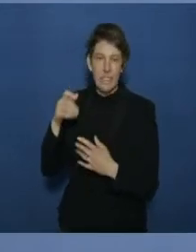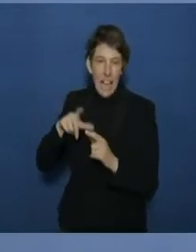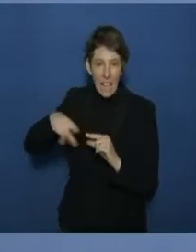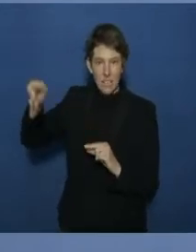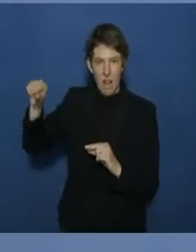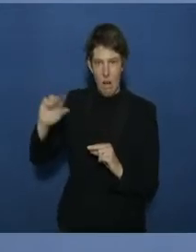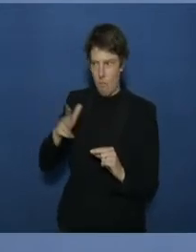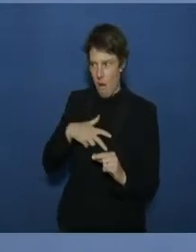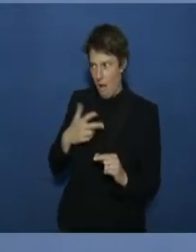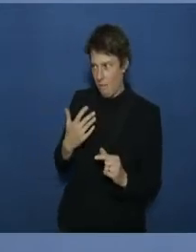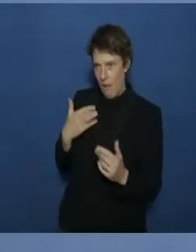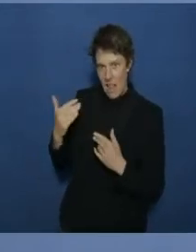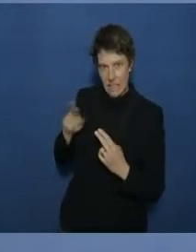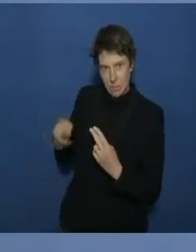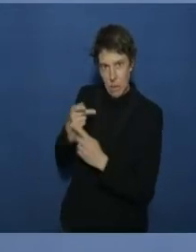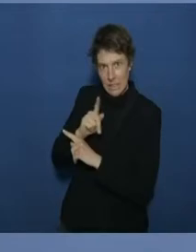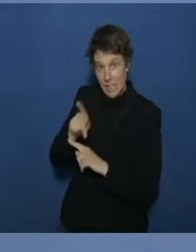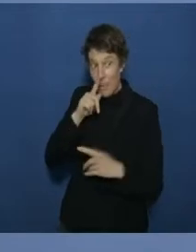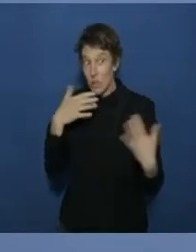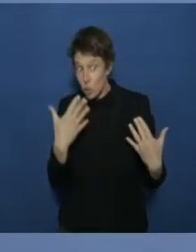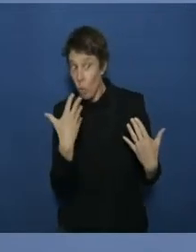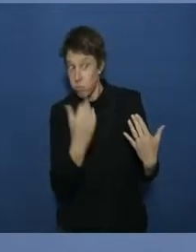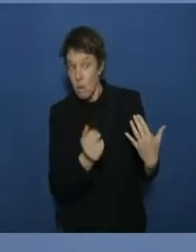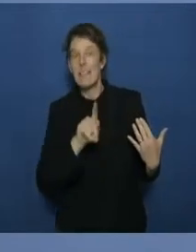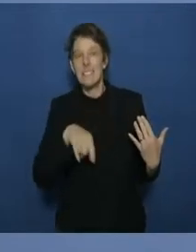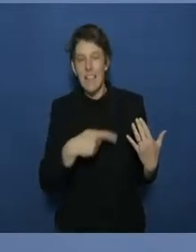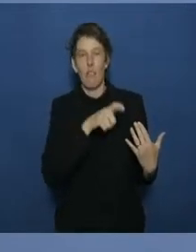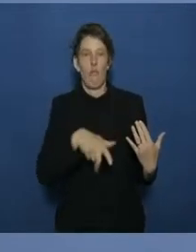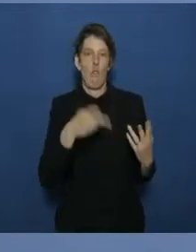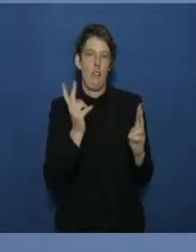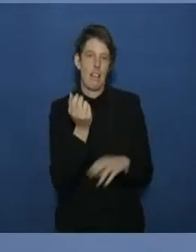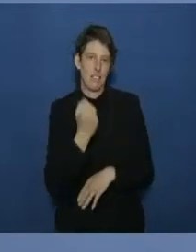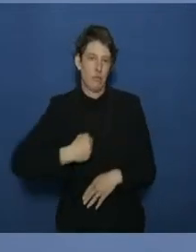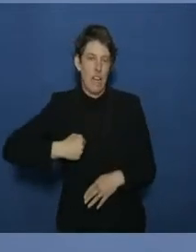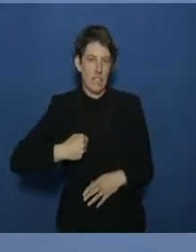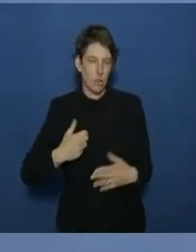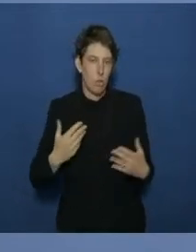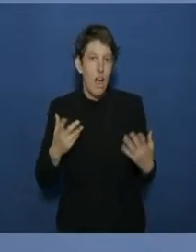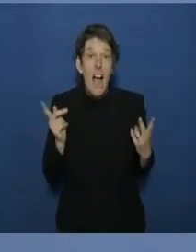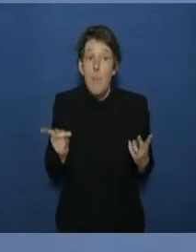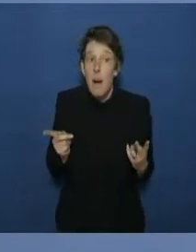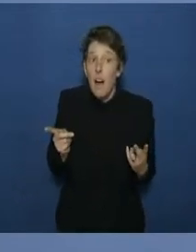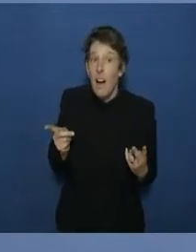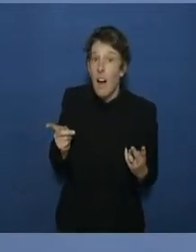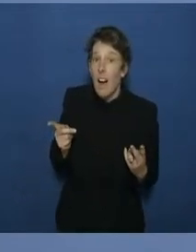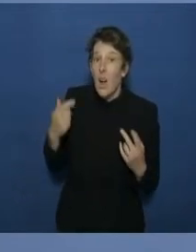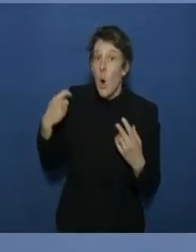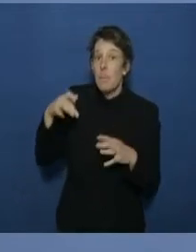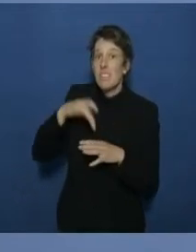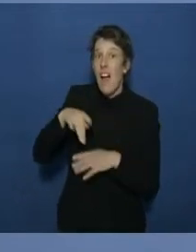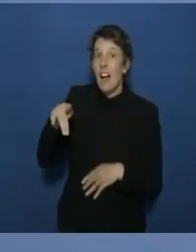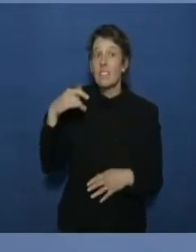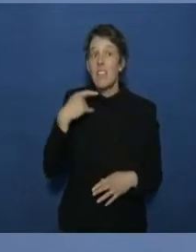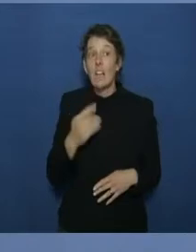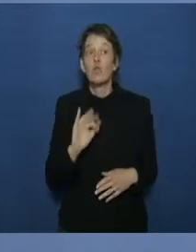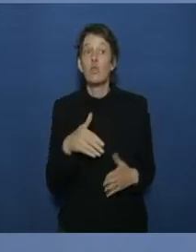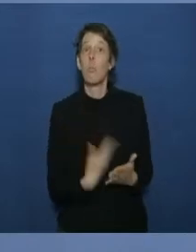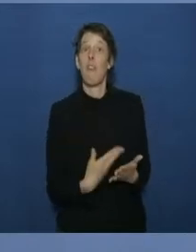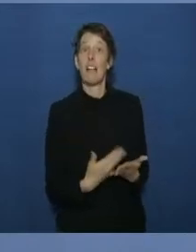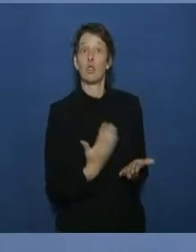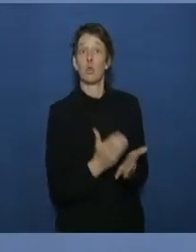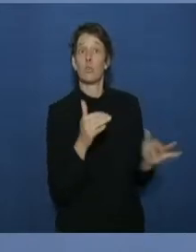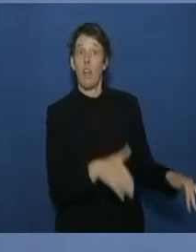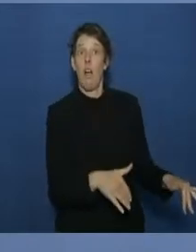seien. Die Hochkommissarin sieht das, soweit ich das verstehe, aber nicht als erwiesen an. Dennoch hat sie aber eine